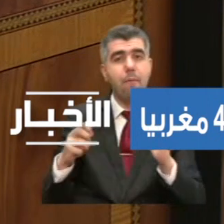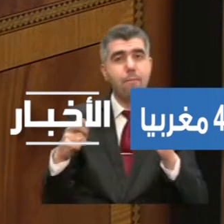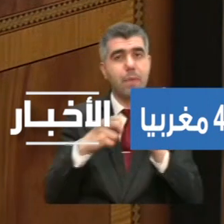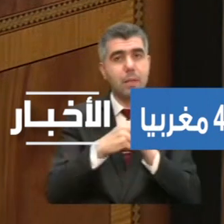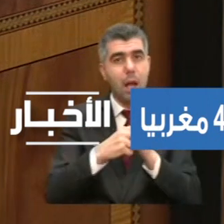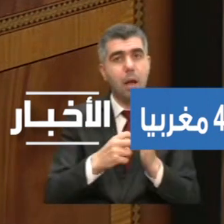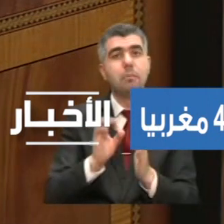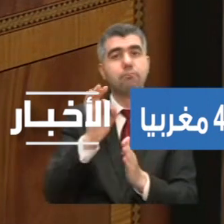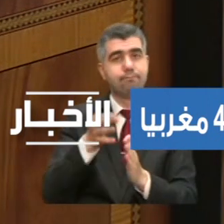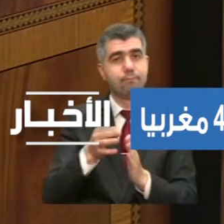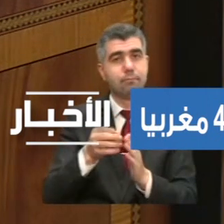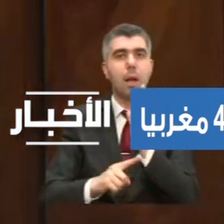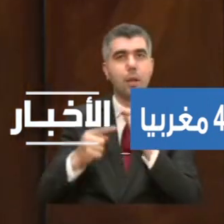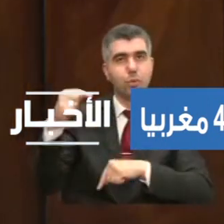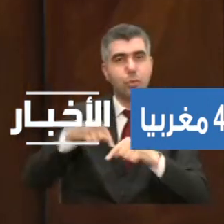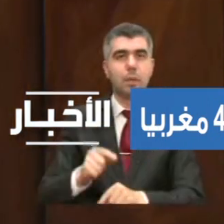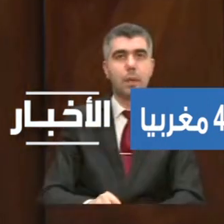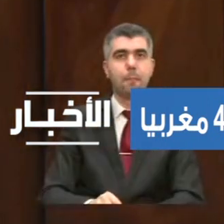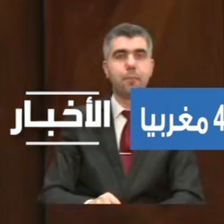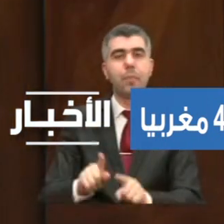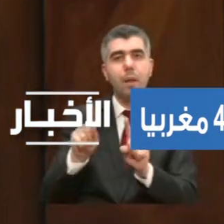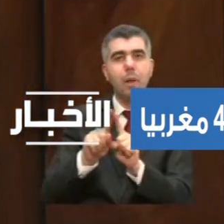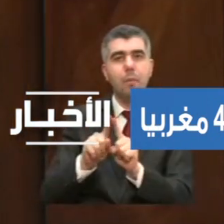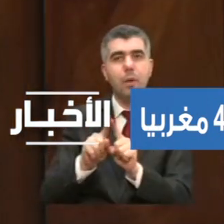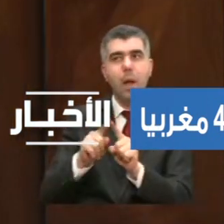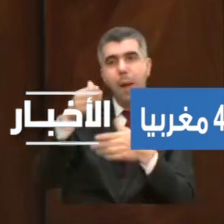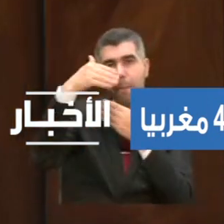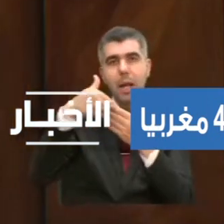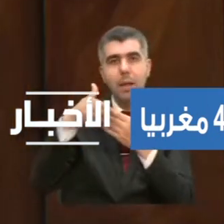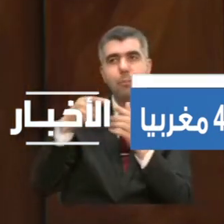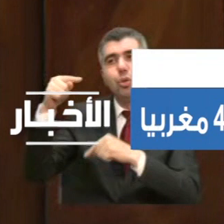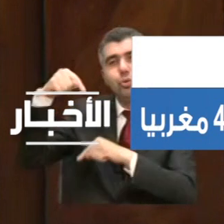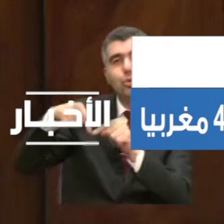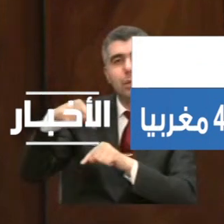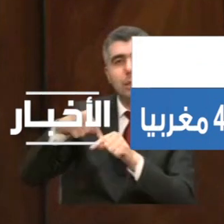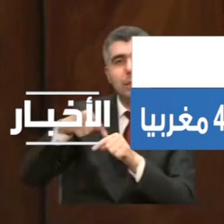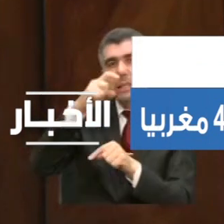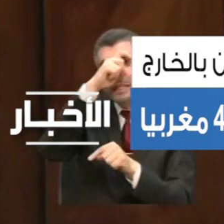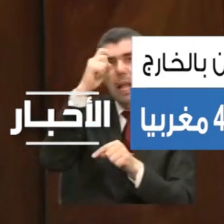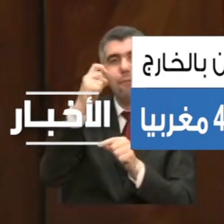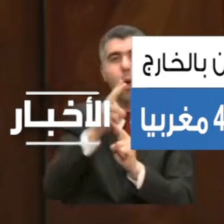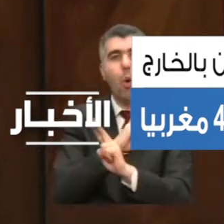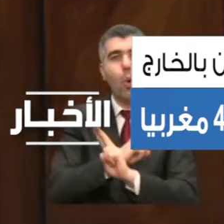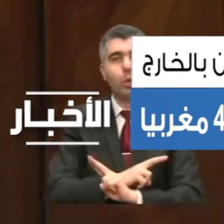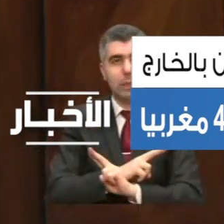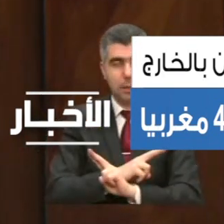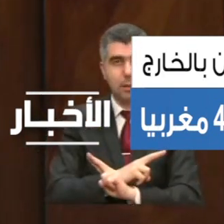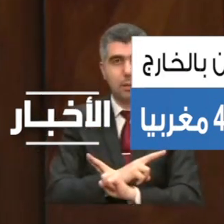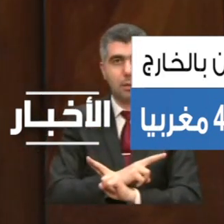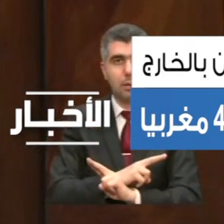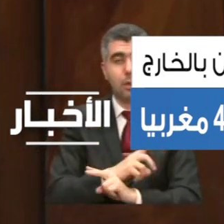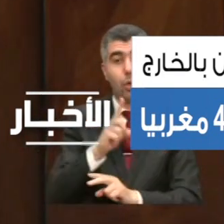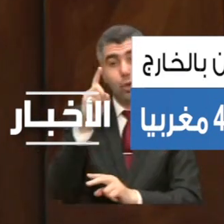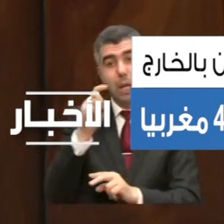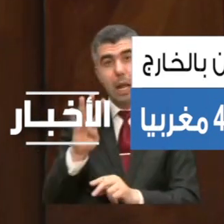من المؤسسات. عملية مرحبا هذا واحد الكونسيبت اللي كيعني تحضير من شهر